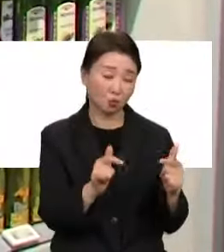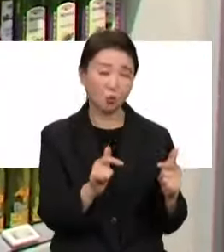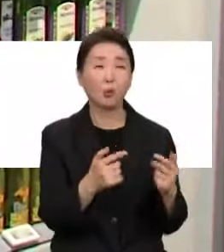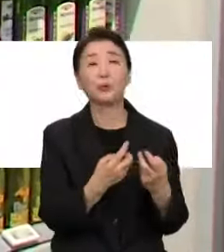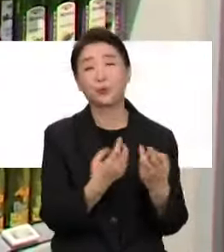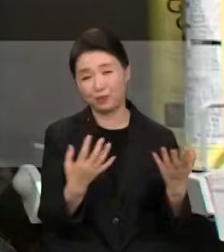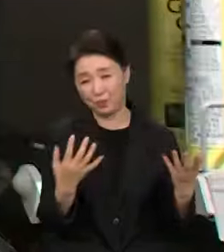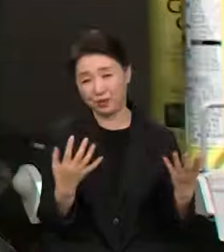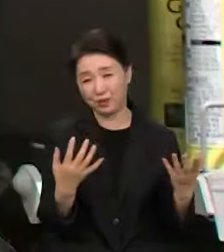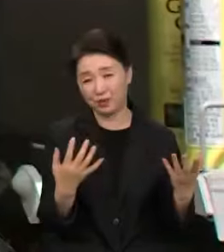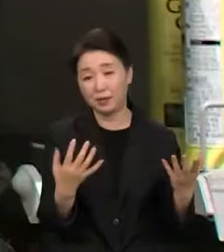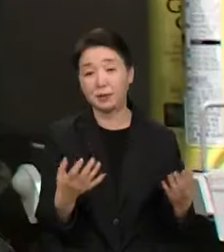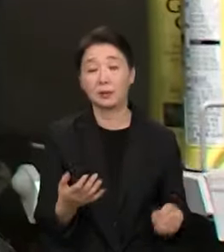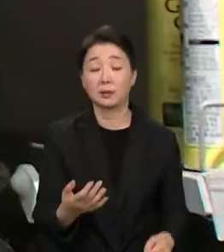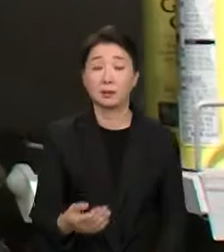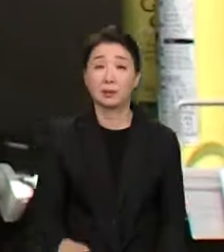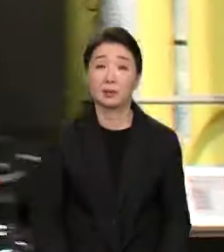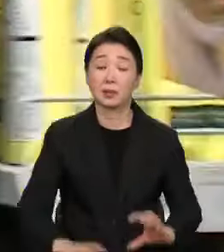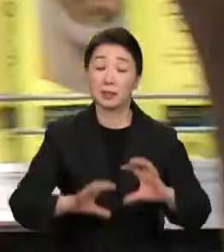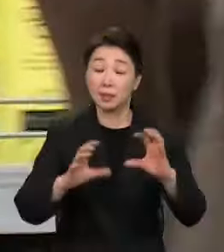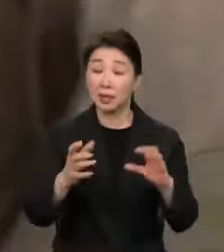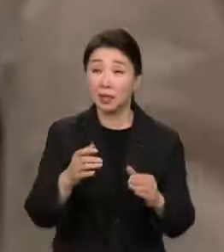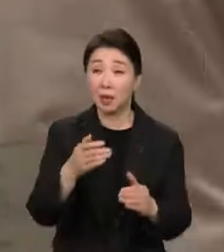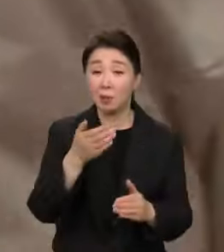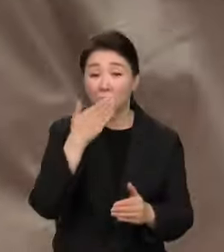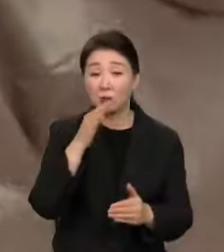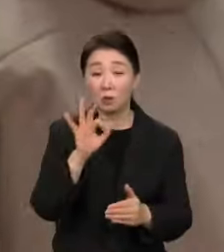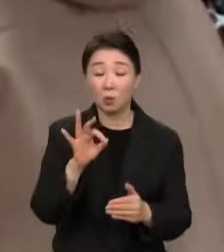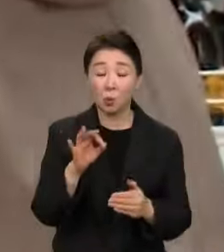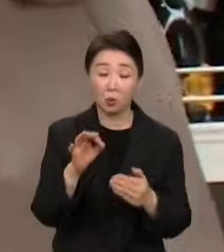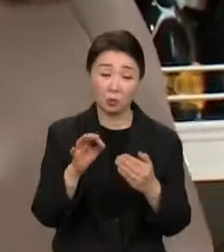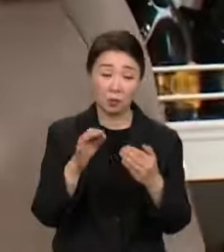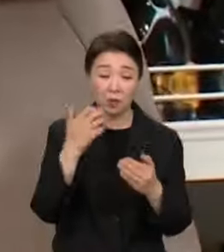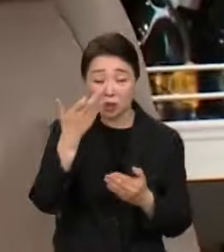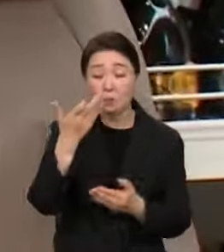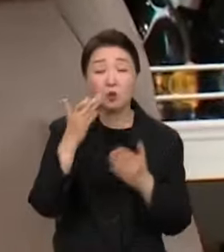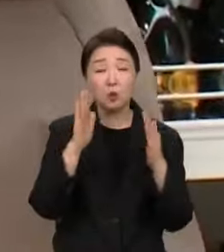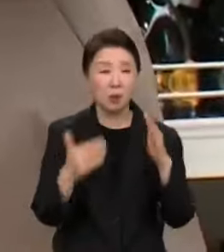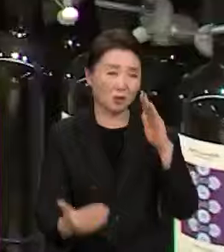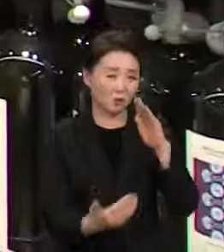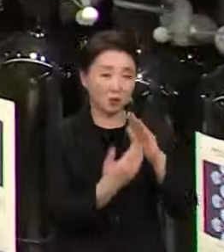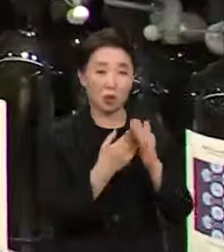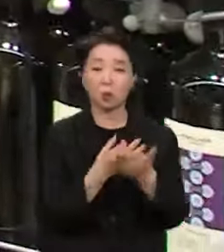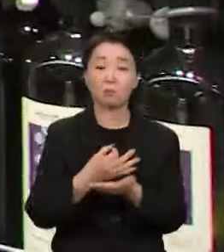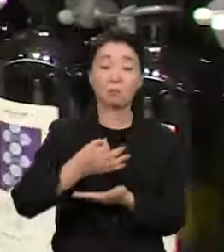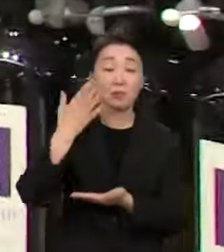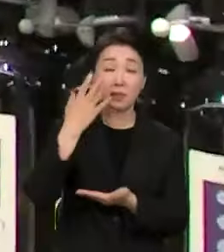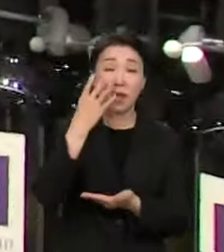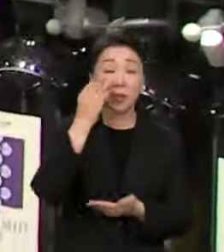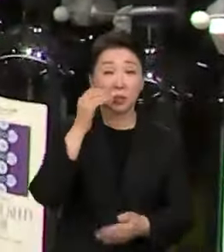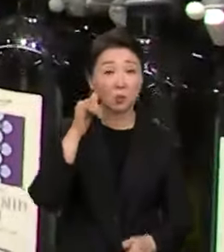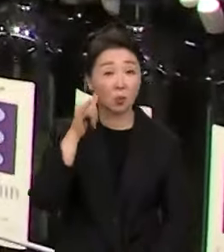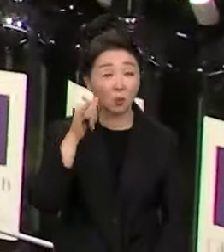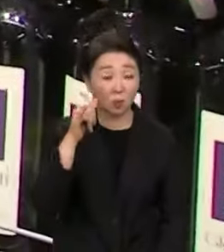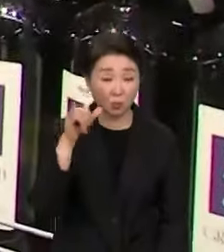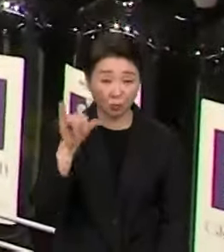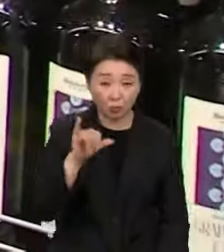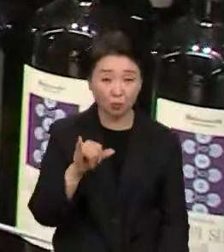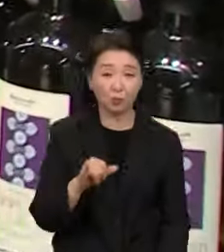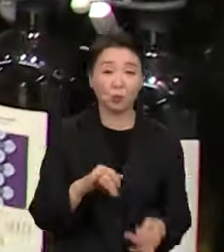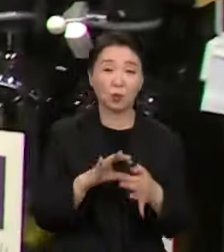없겠죠. 지난달 세계 식량 가격이 19개월 만에 최고치를 기록한 가운데 식용유 등 유지류는